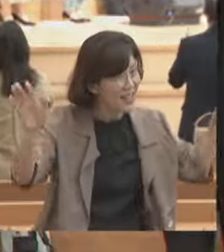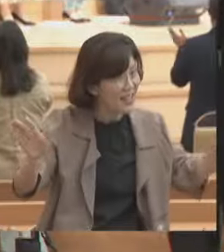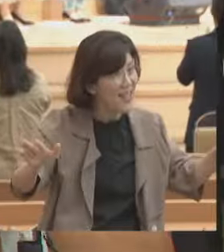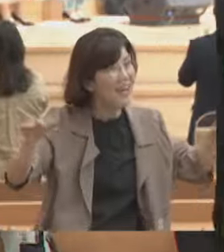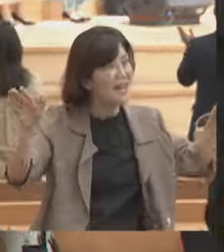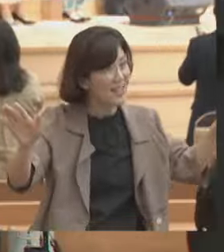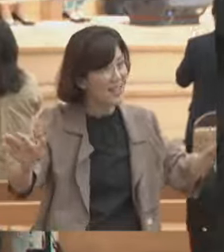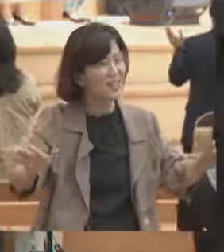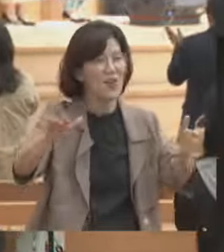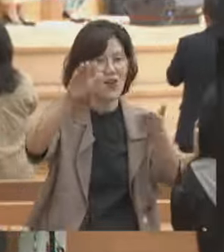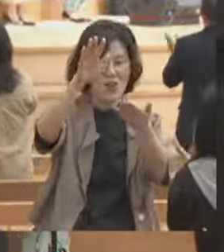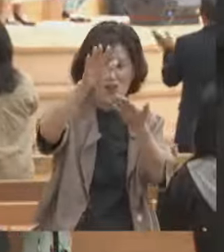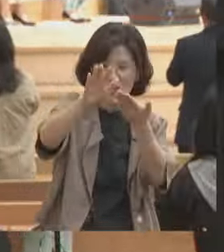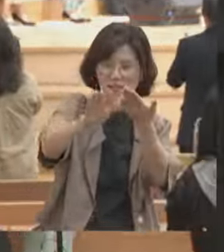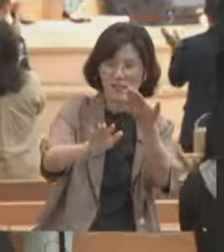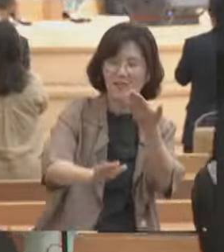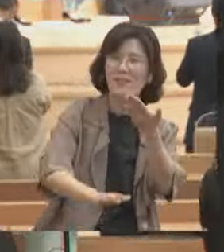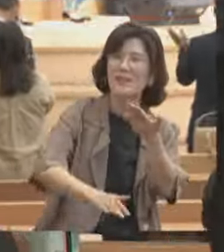권능의 날개 아래서